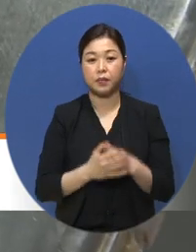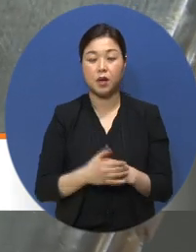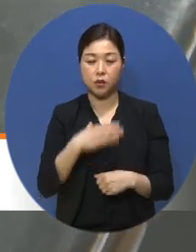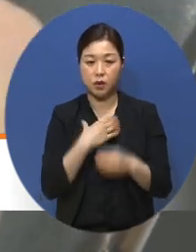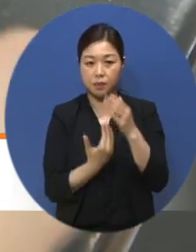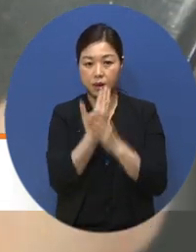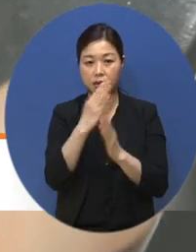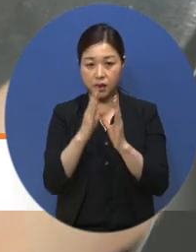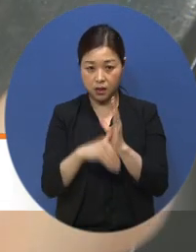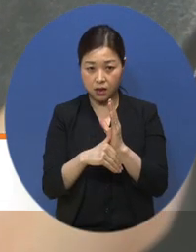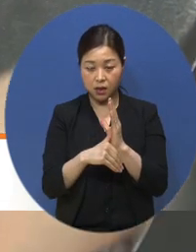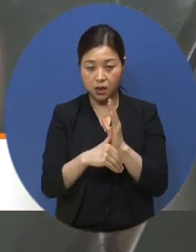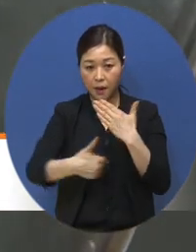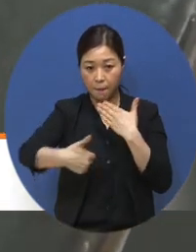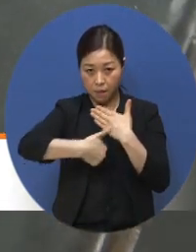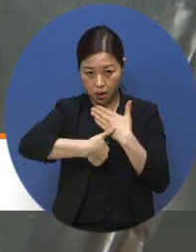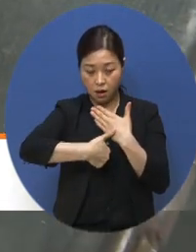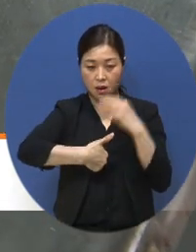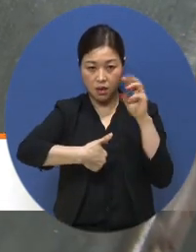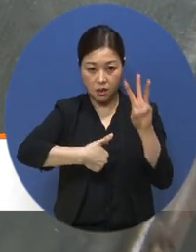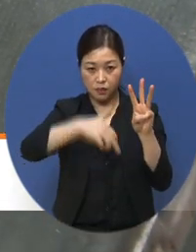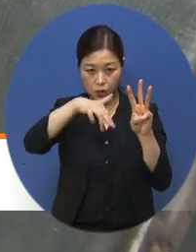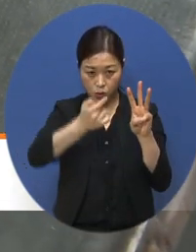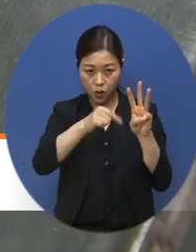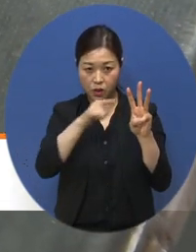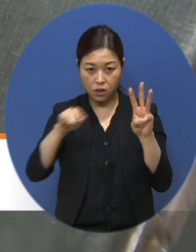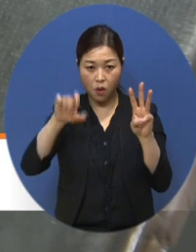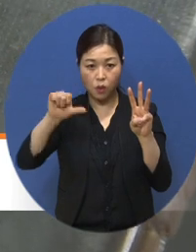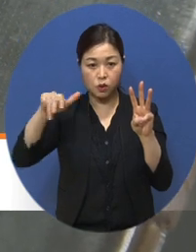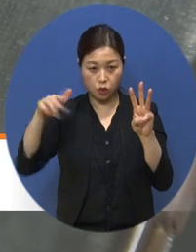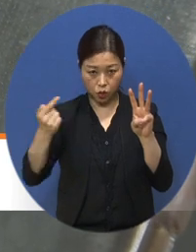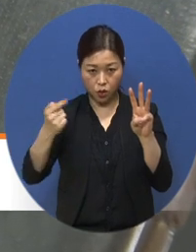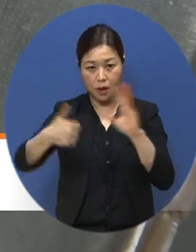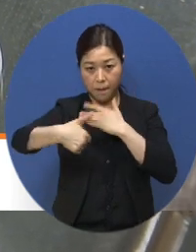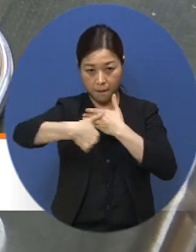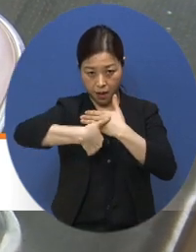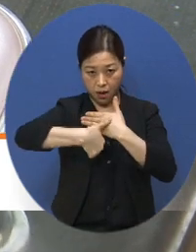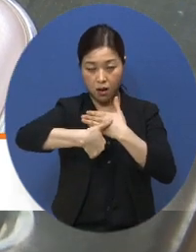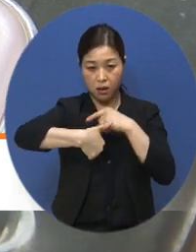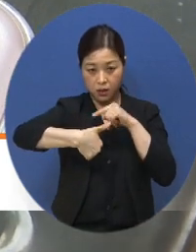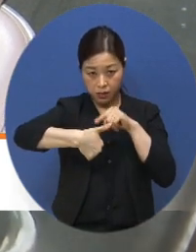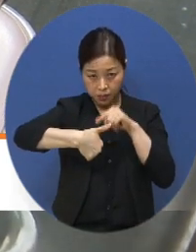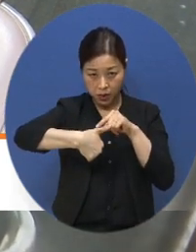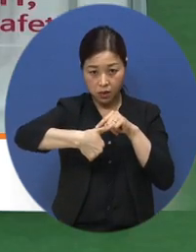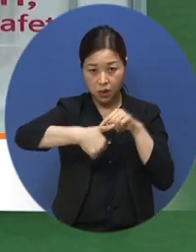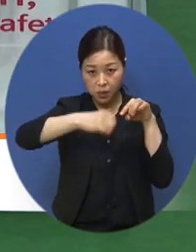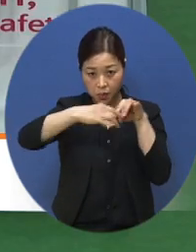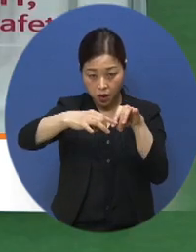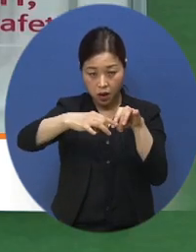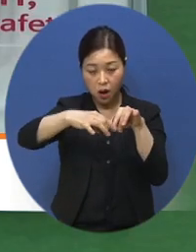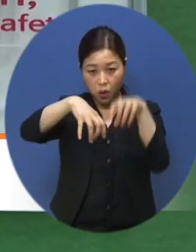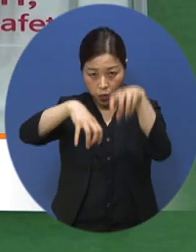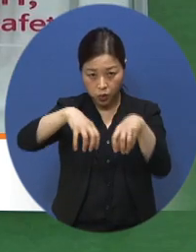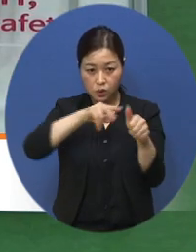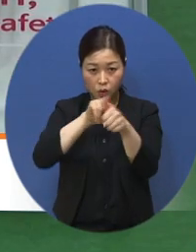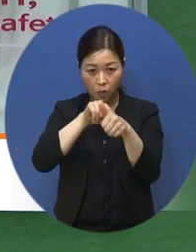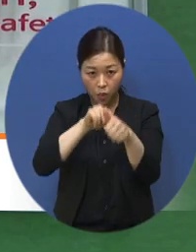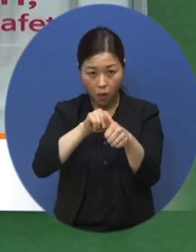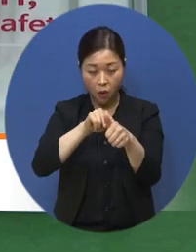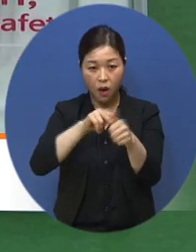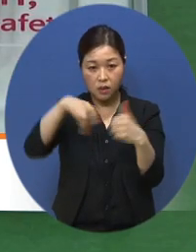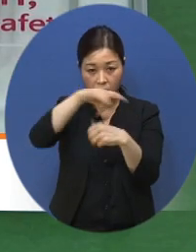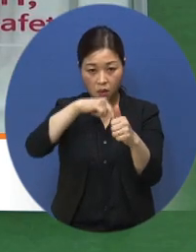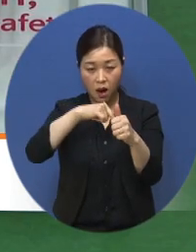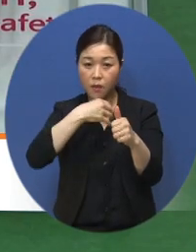위급 상황 발생 시 비상 버튼을 3초에서 5초 동안 누르면 비상 메시지와 위치 정보, 그리고 현장 상황